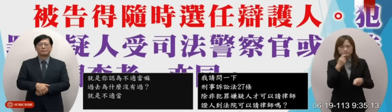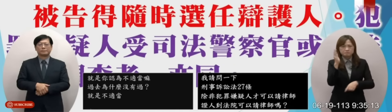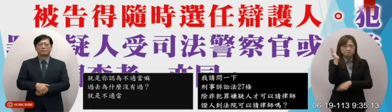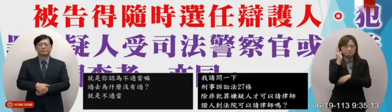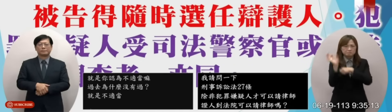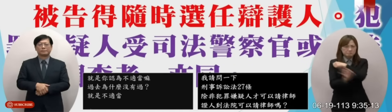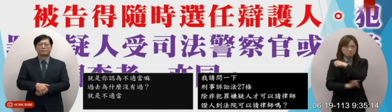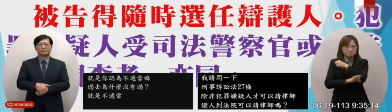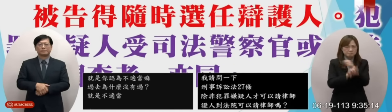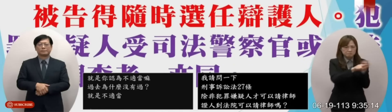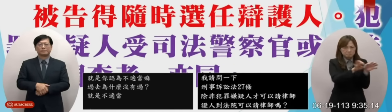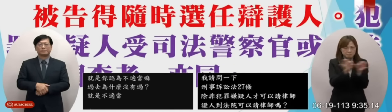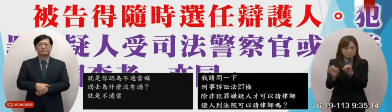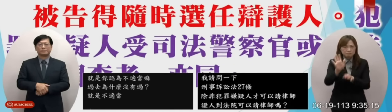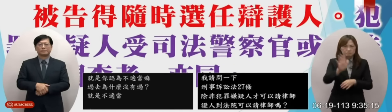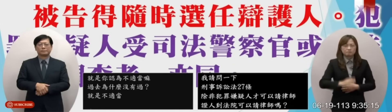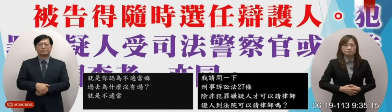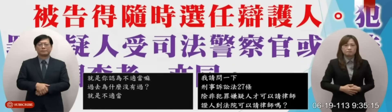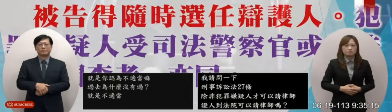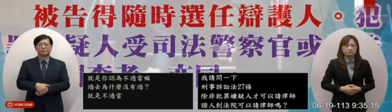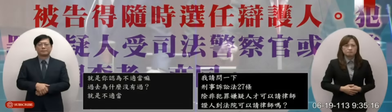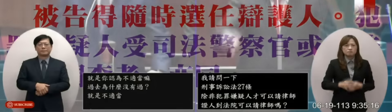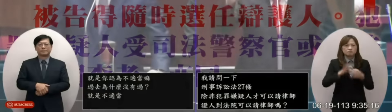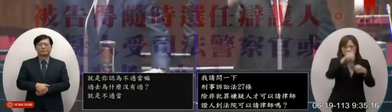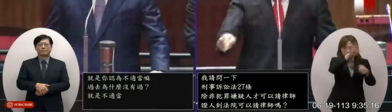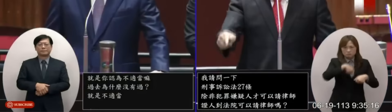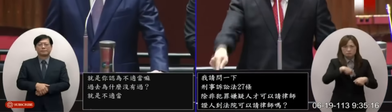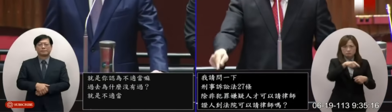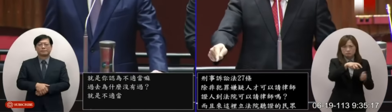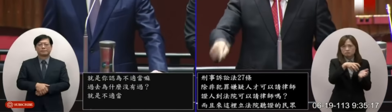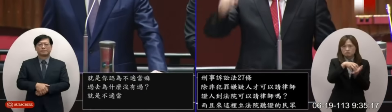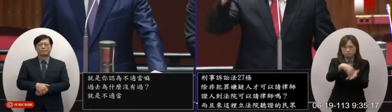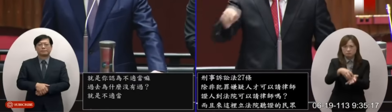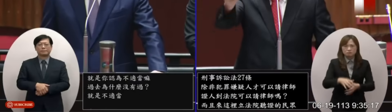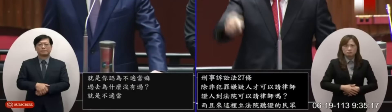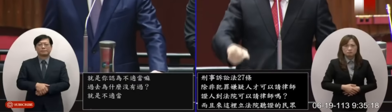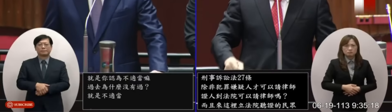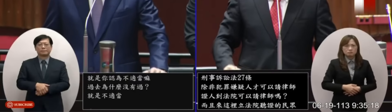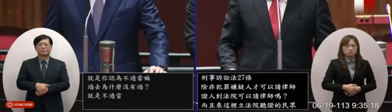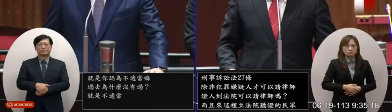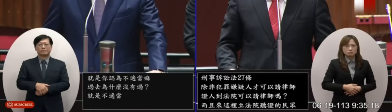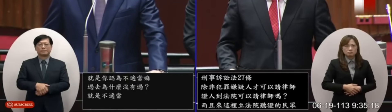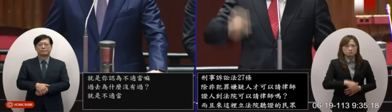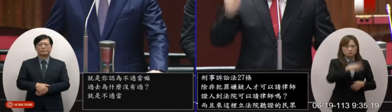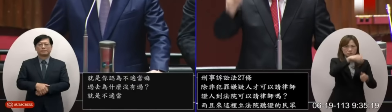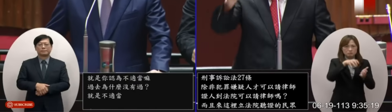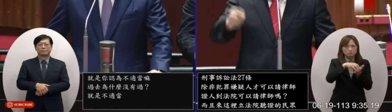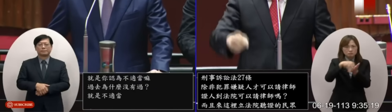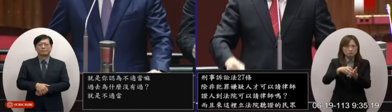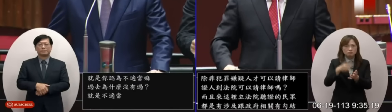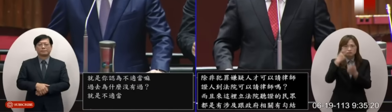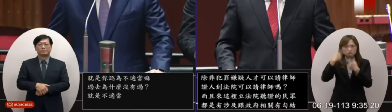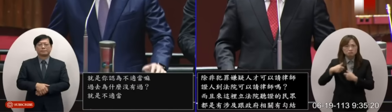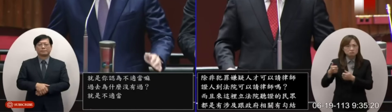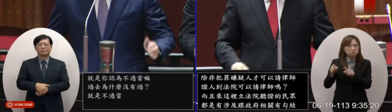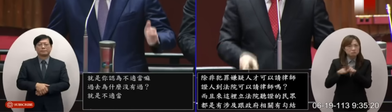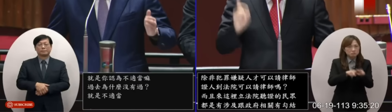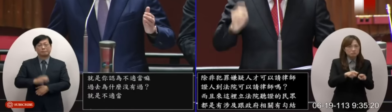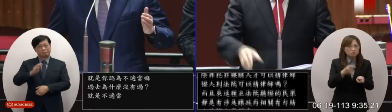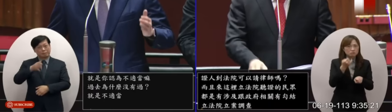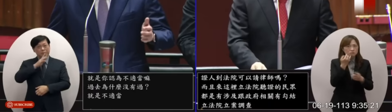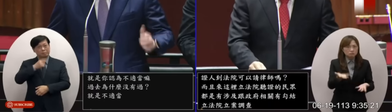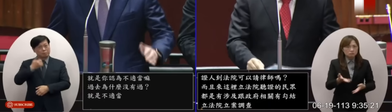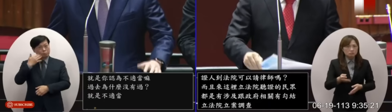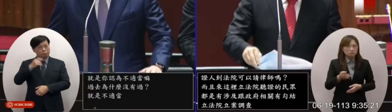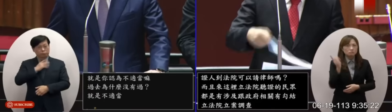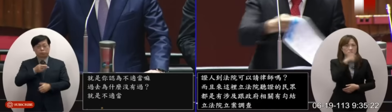勾结，立法院立案调查来这里是作证，作证怎么可以带律师？当然要经过会议主席同意。 但是你要